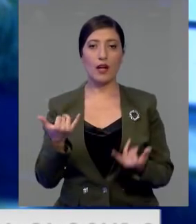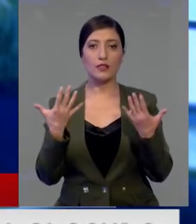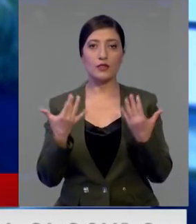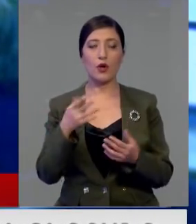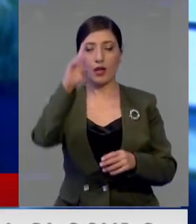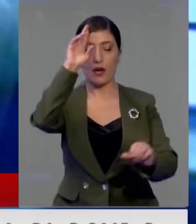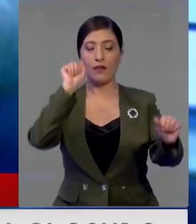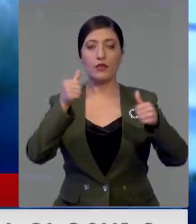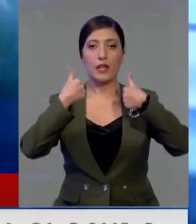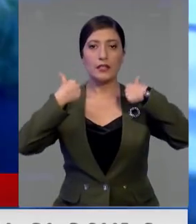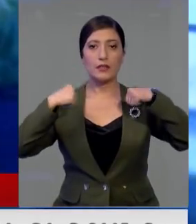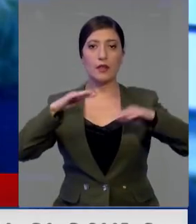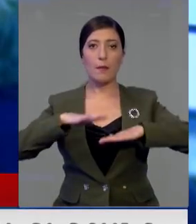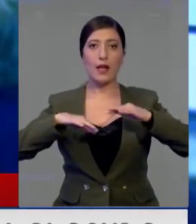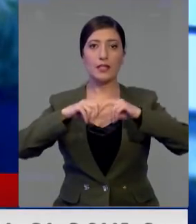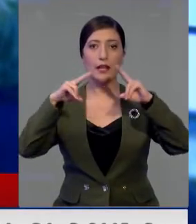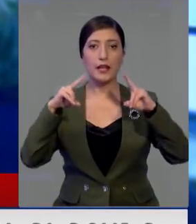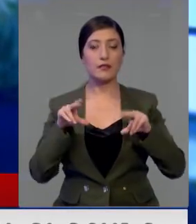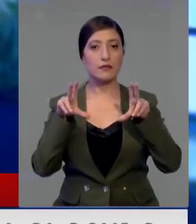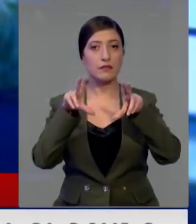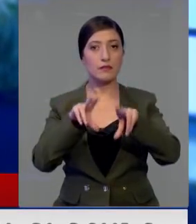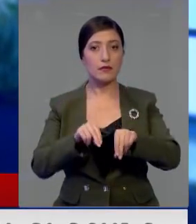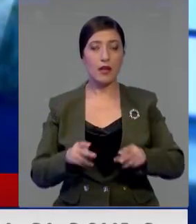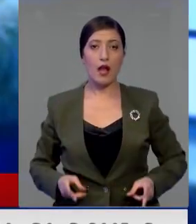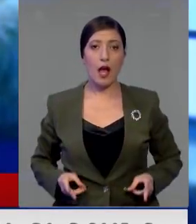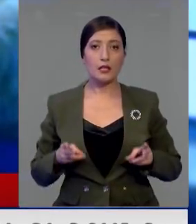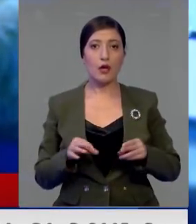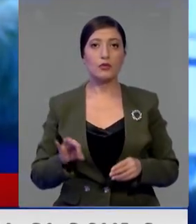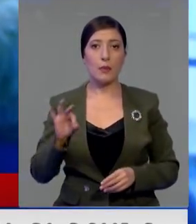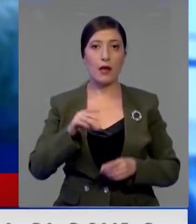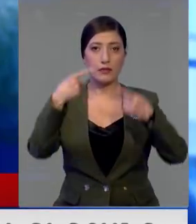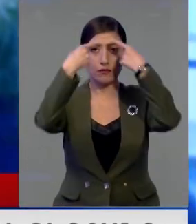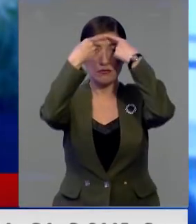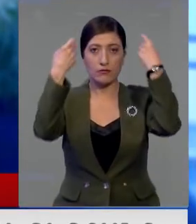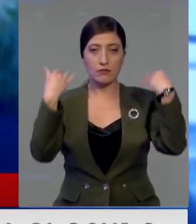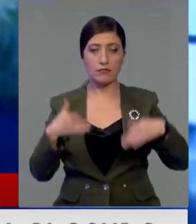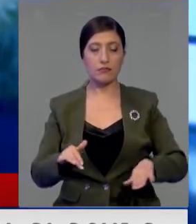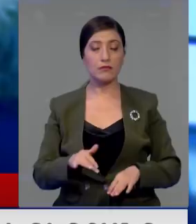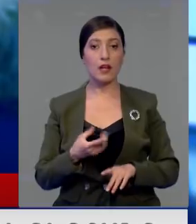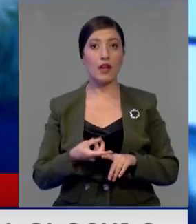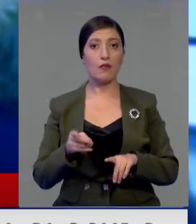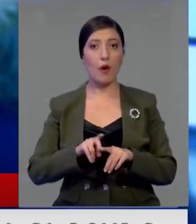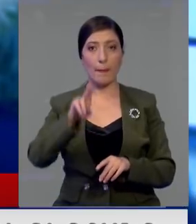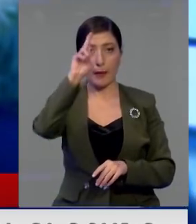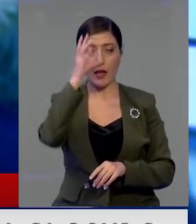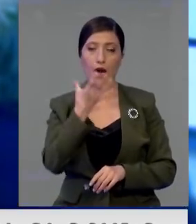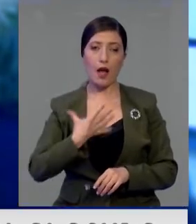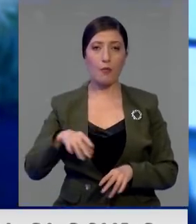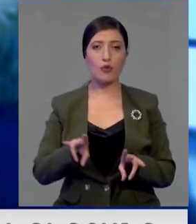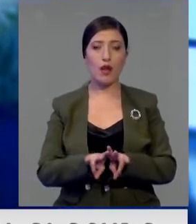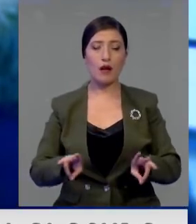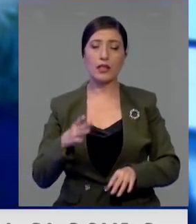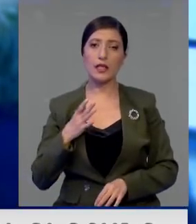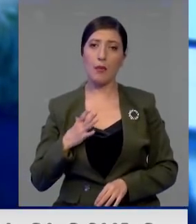կառավարության նիստում փորձագետների պնդմամբ ըստեղության հանցագործության մասին հաղորդում է տվել։ Նա հայտարարել է, որ պետական ամբողջ համակարգը